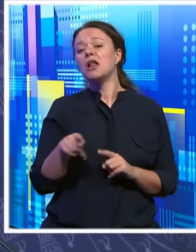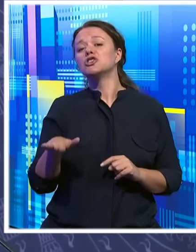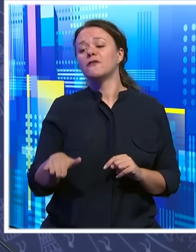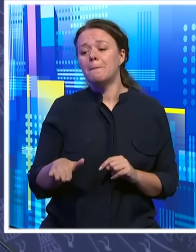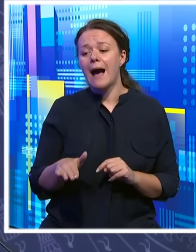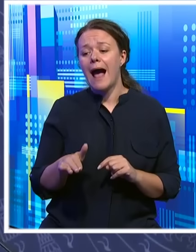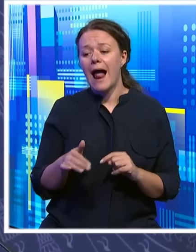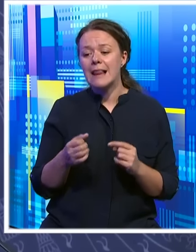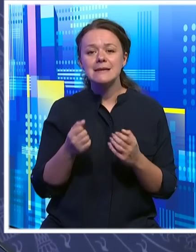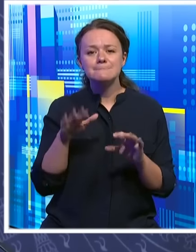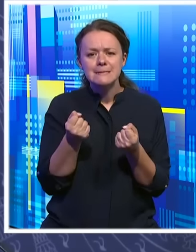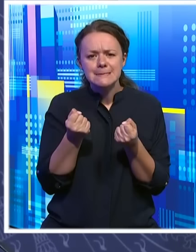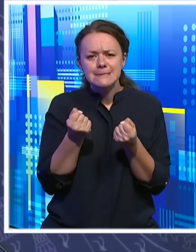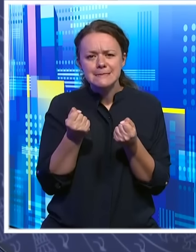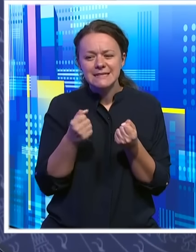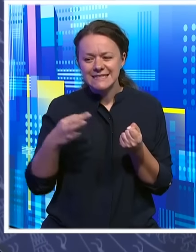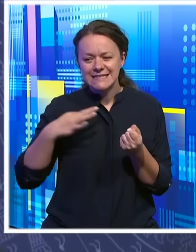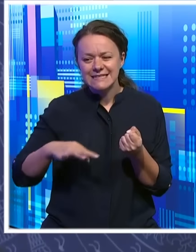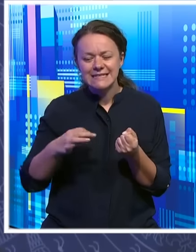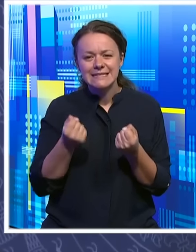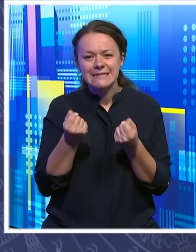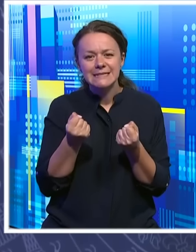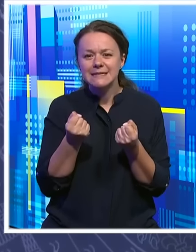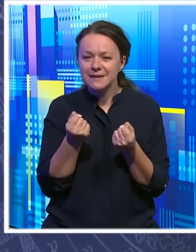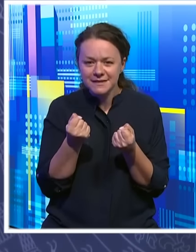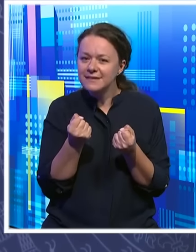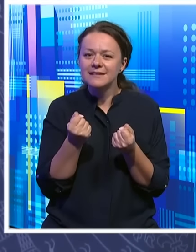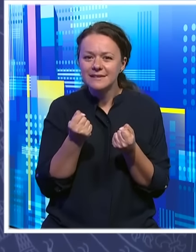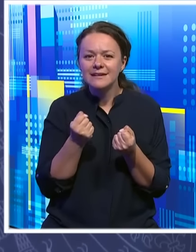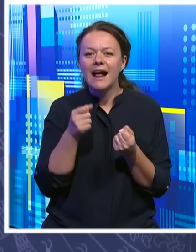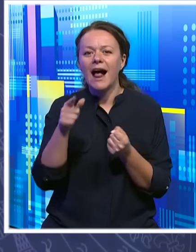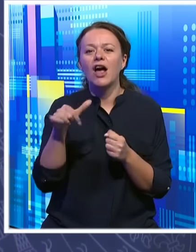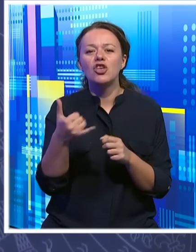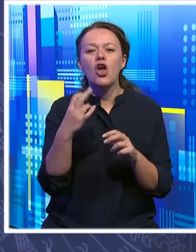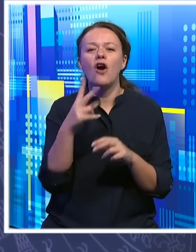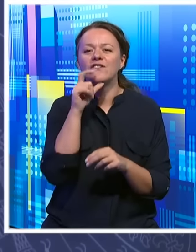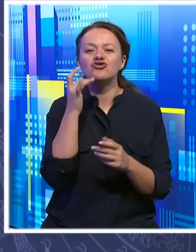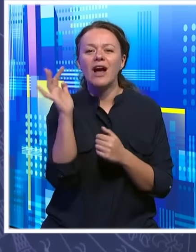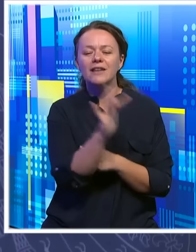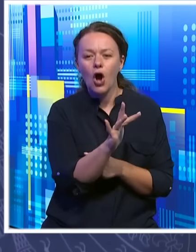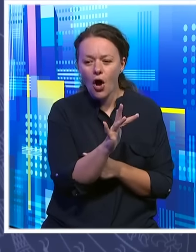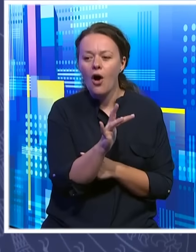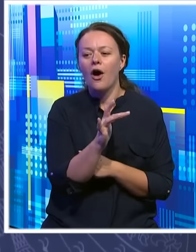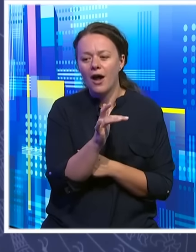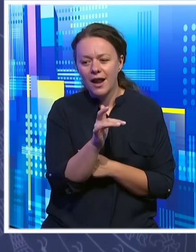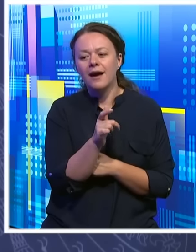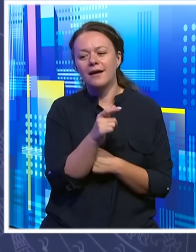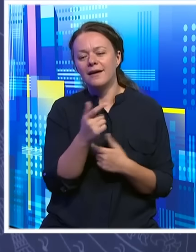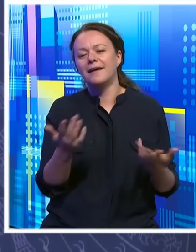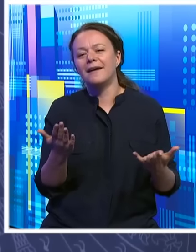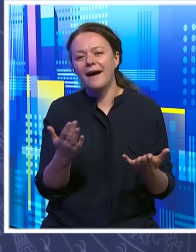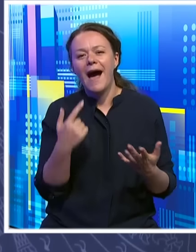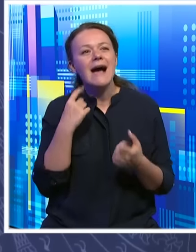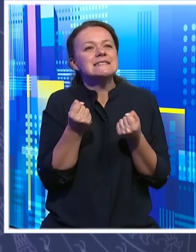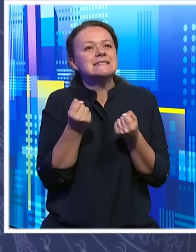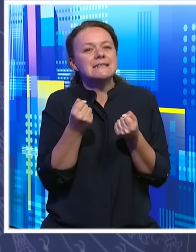ovako, on ne ume ovako da stisne pesnice, nego ovako stegne pesnice, ovako stegne i onda je Jović dao gol i tako. Onda ja pomislim da to bilo sreće što je